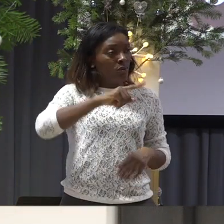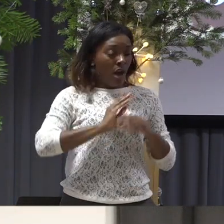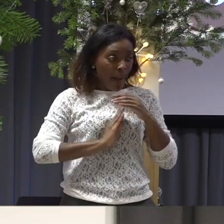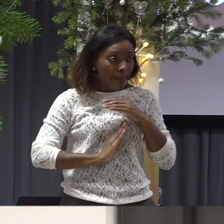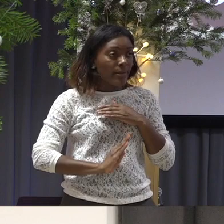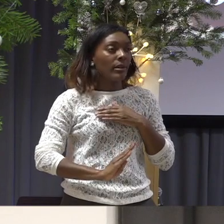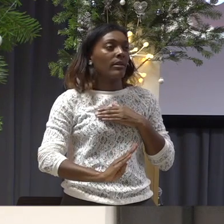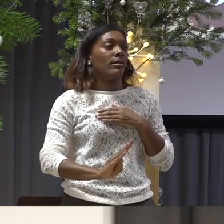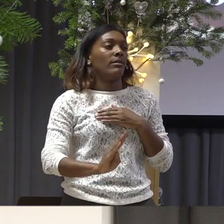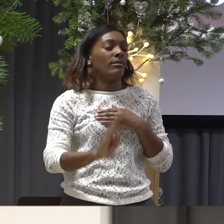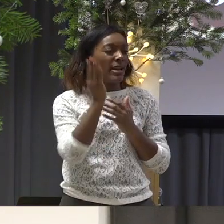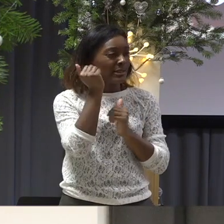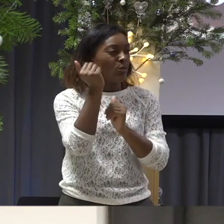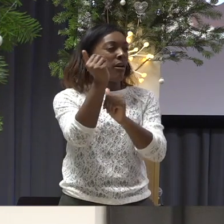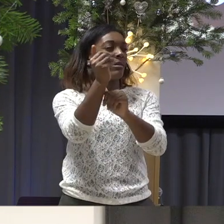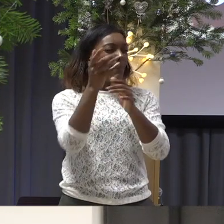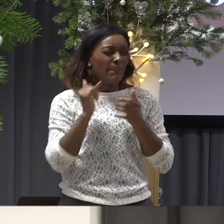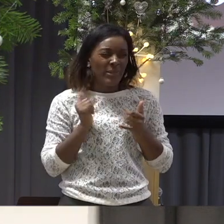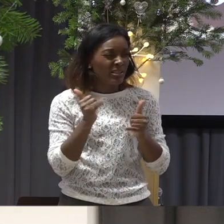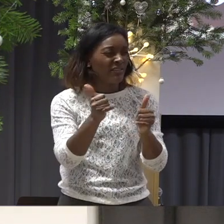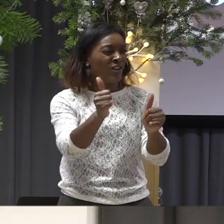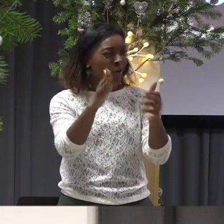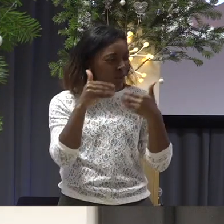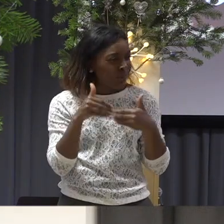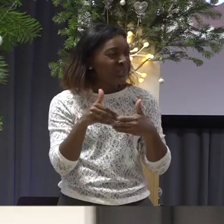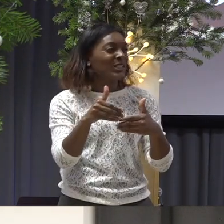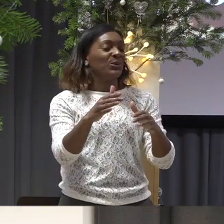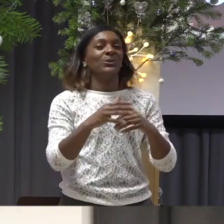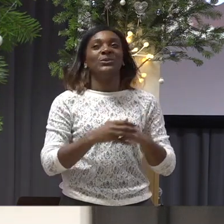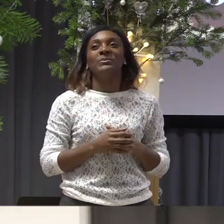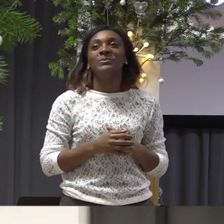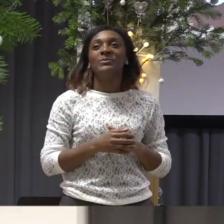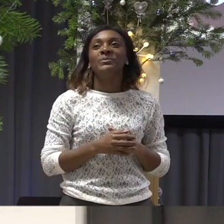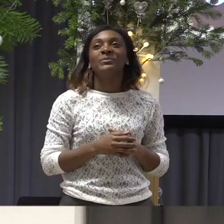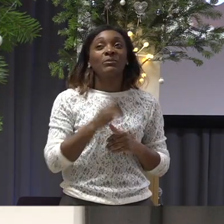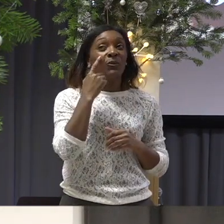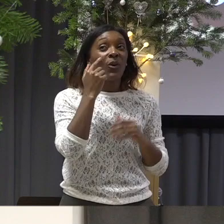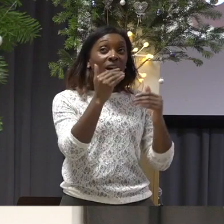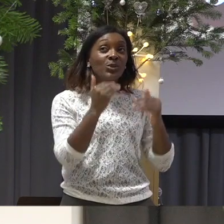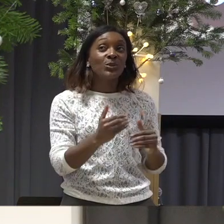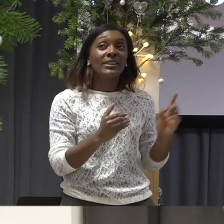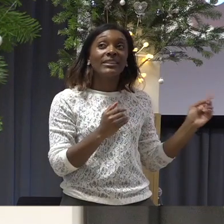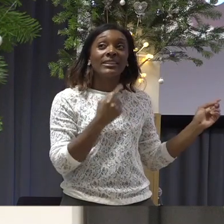persévérant. Ni la faveur aux savants, et j'aime bien la suite, il dit, car tout